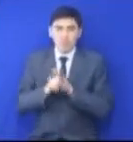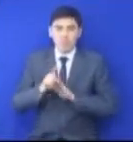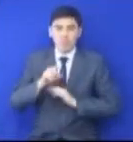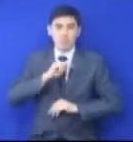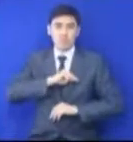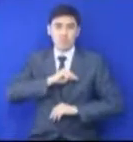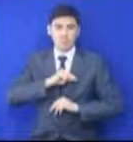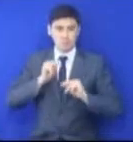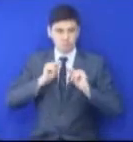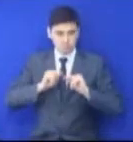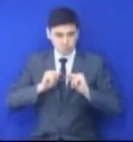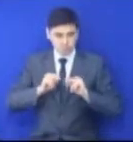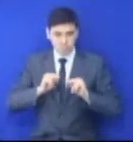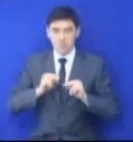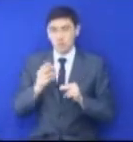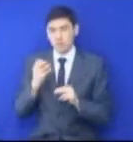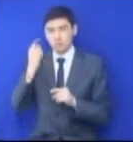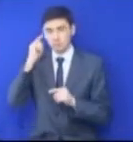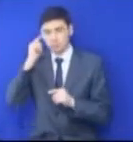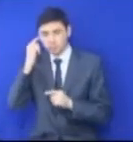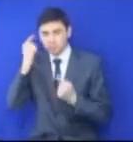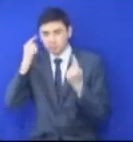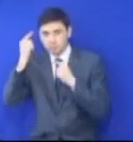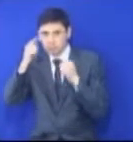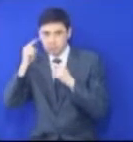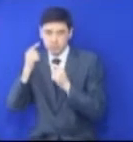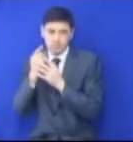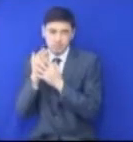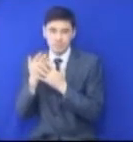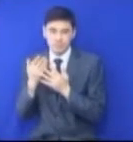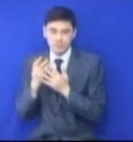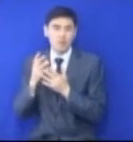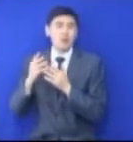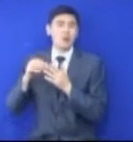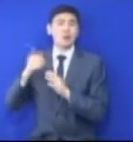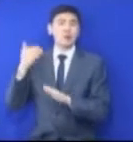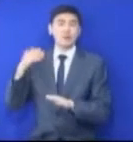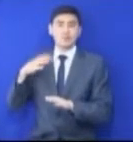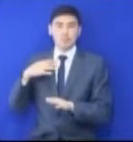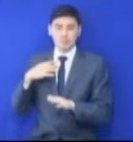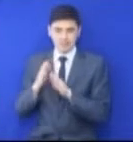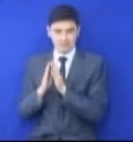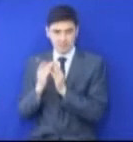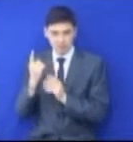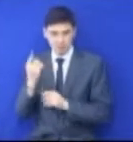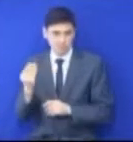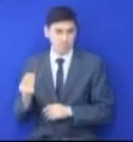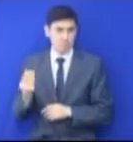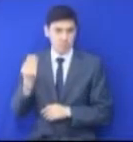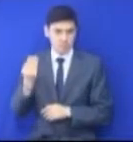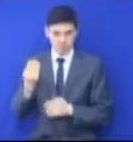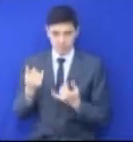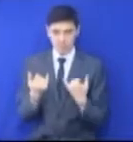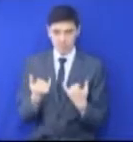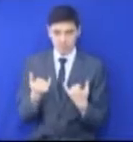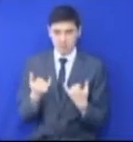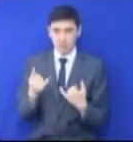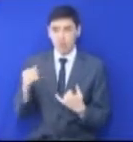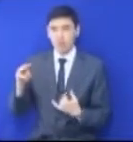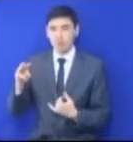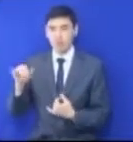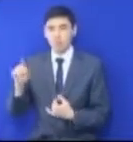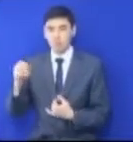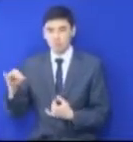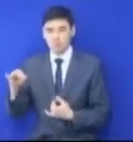Но не забывал и о творчестве. Ранее уже вышел в свет его первый сборник произведений «Уахыт жемісі». А в этом году, благодаря поддержке музея